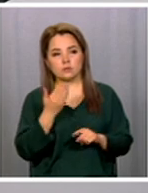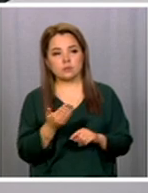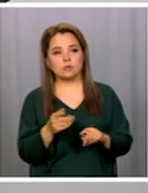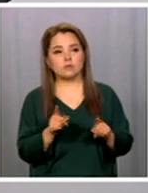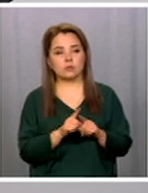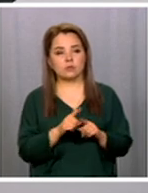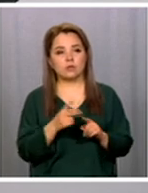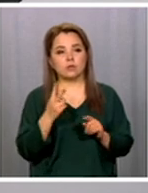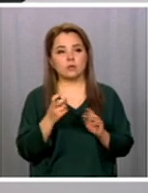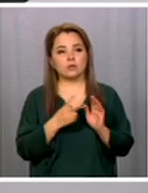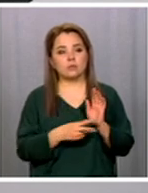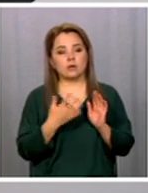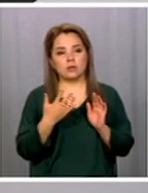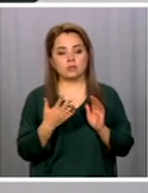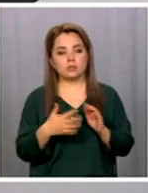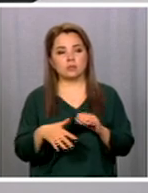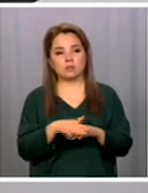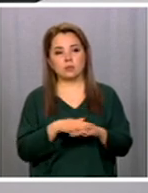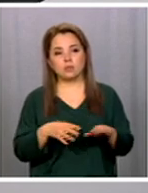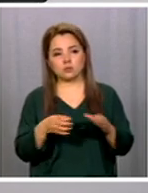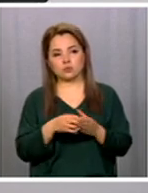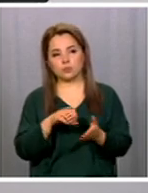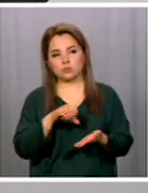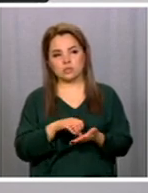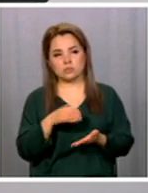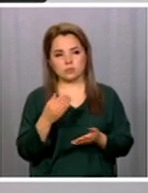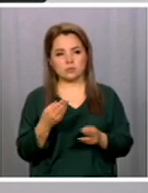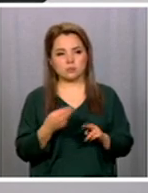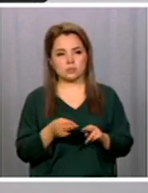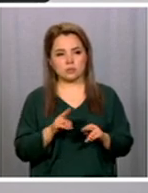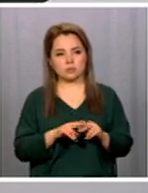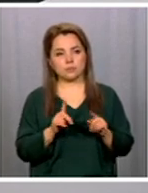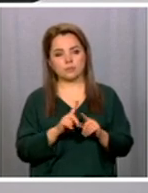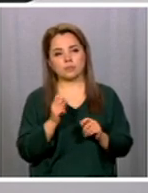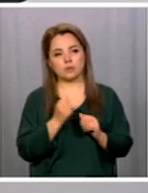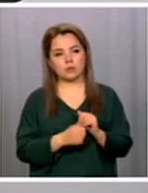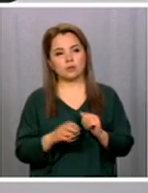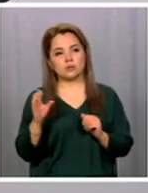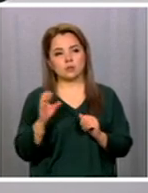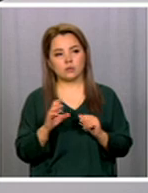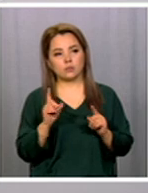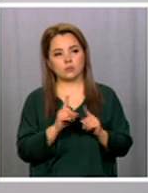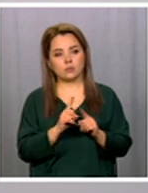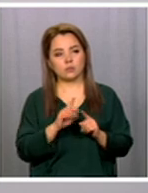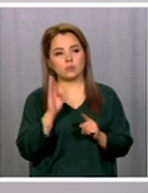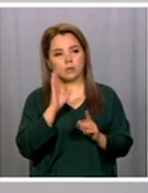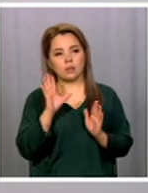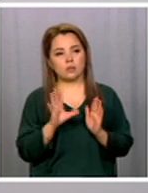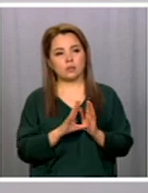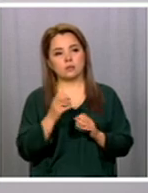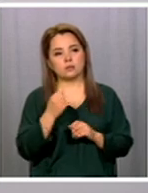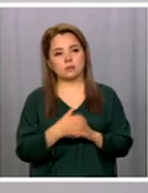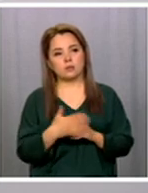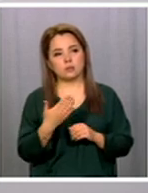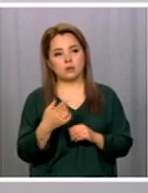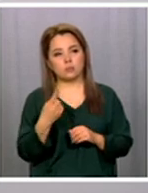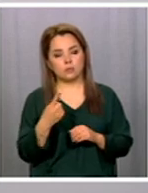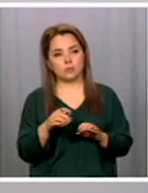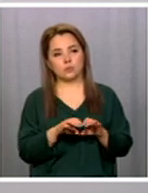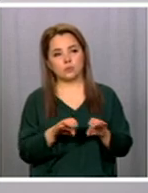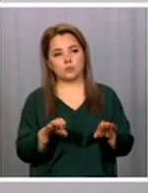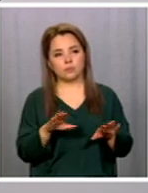275 метр биіктіктен құлап ағады. Әрбір секунд сайын су электр станциясының бір